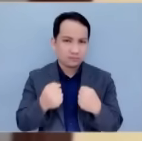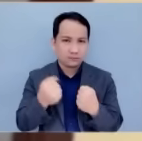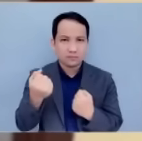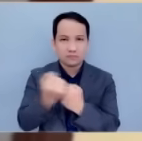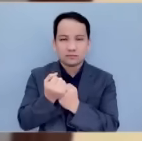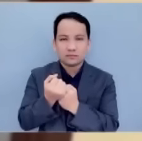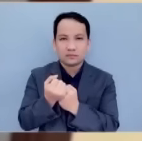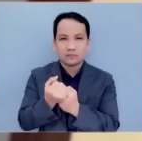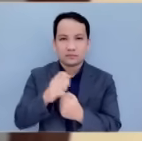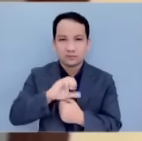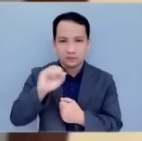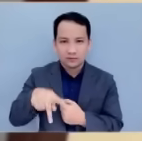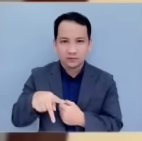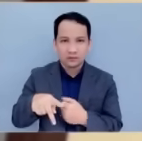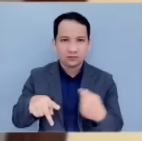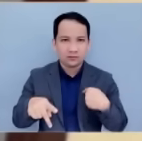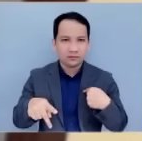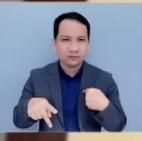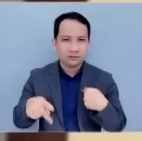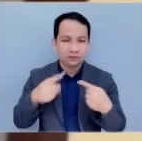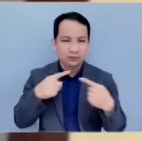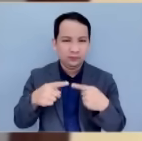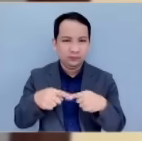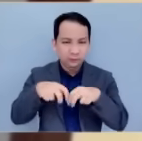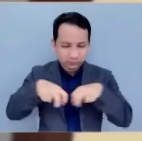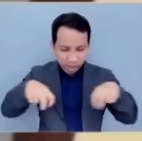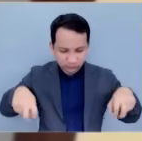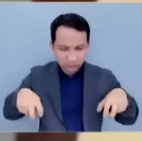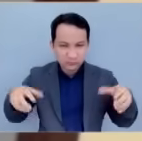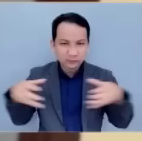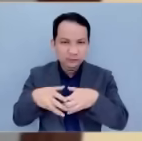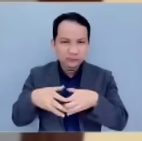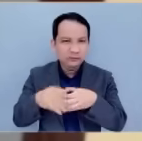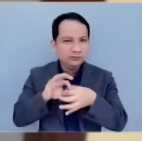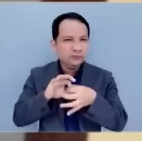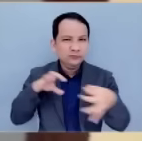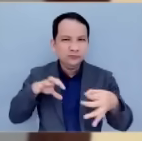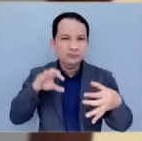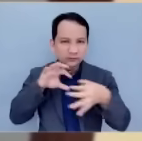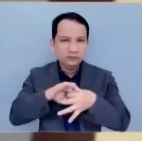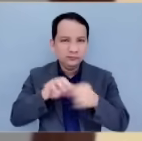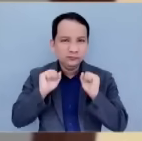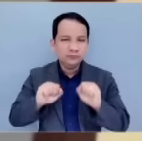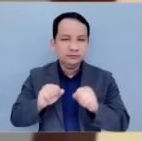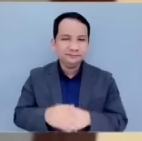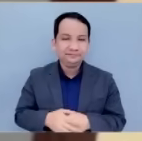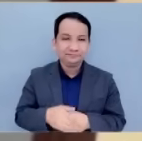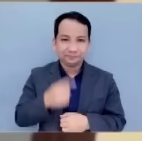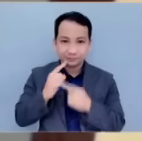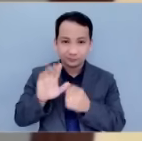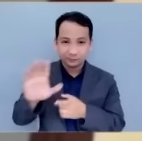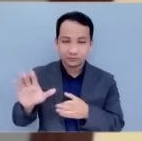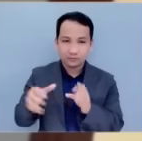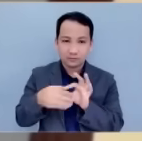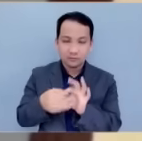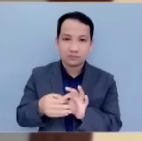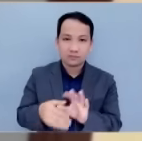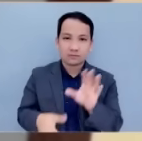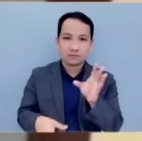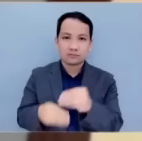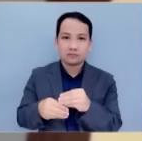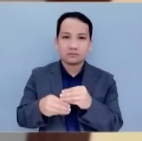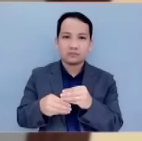wala kumakausap sa amin. Siguro kikita nila kami yung core, hindi kami kakalas. So, I think yung kinakausap nila, yung